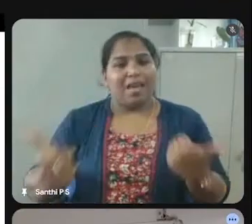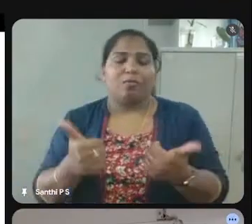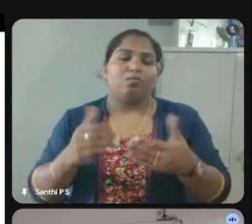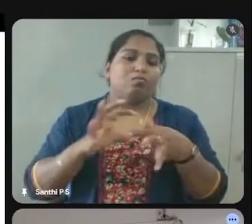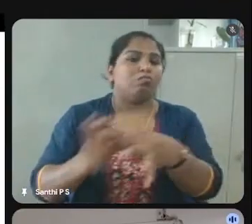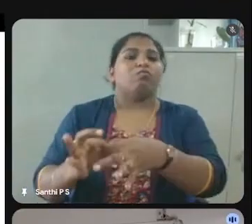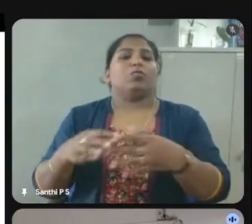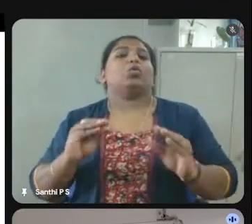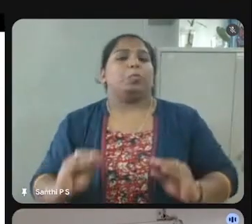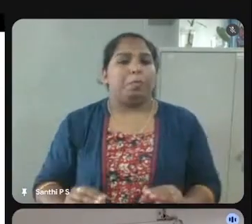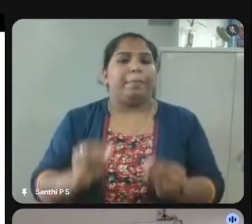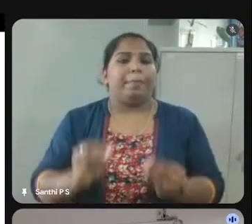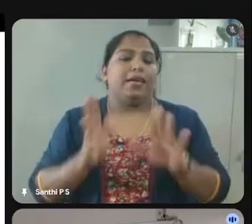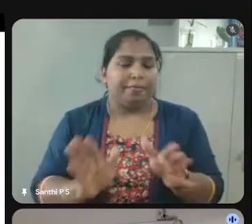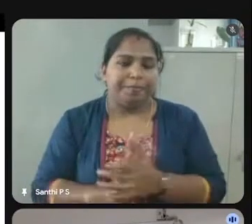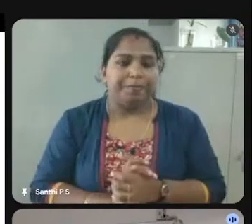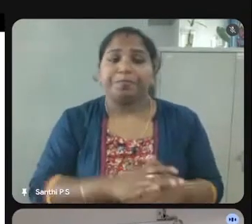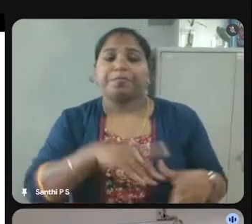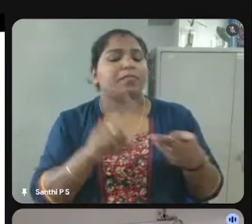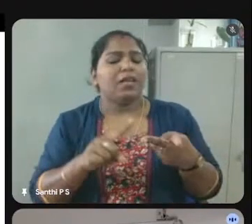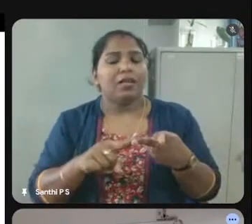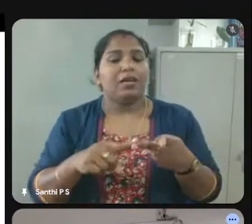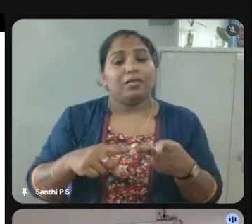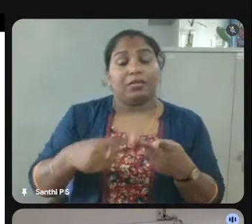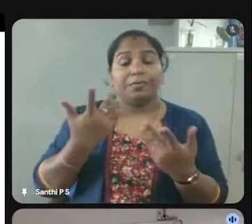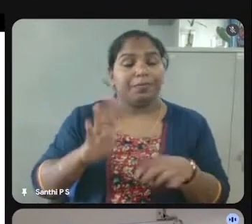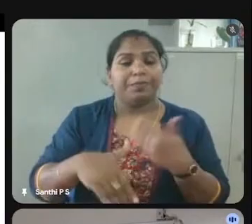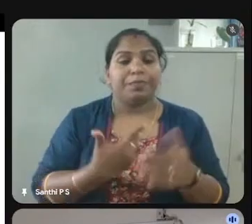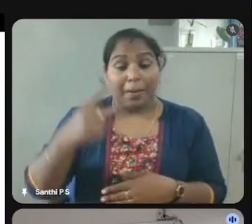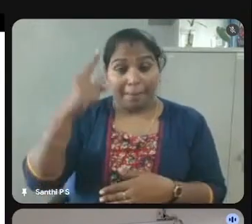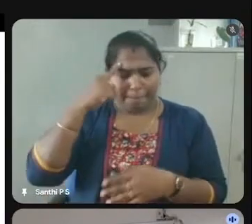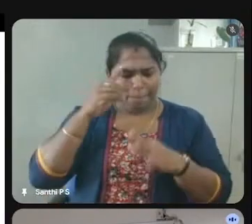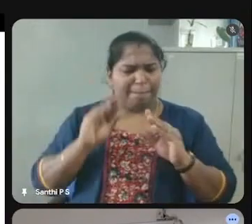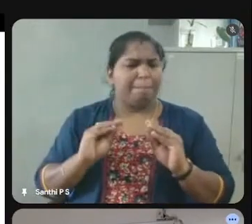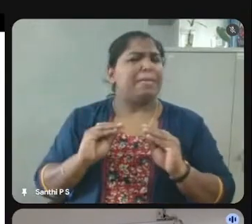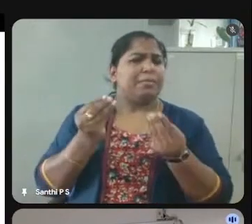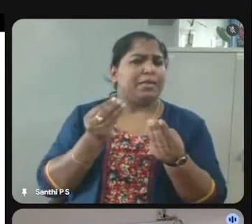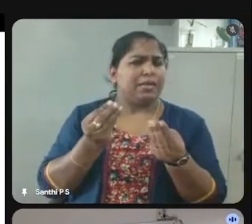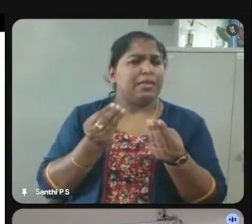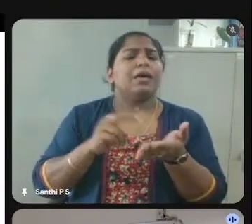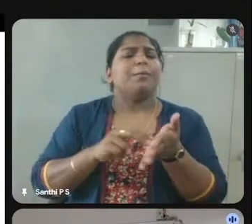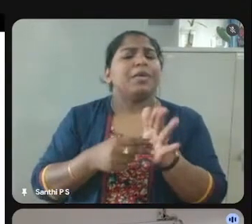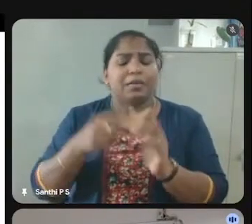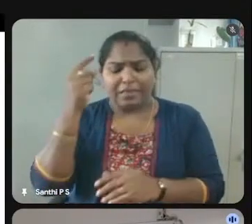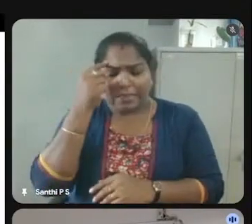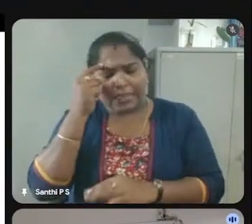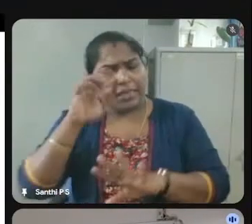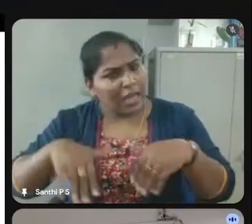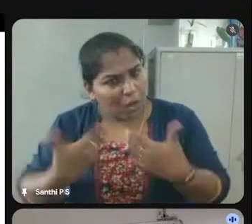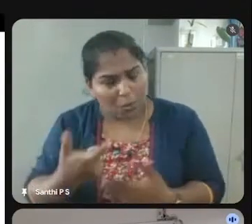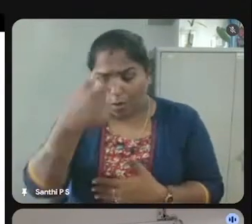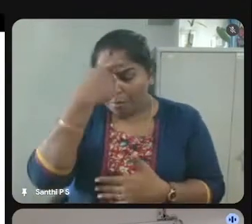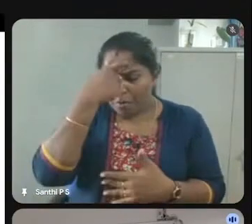തന്നെയാണ്. രണ്ടാമത്തത് മാനസികമായ ക്ഷേമം. അതായത് നമ്മൾ എങ്ങനെയൊക്കെ ചിന്തിക്കുന്നു, അതുപോലെ തന്നെ പ്രശ്നങ്ങളോട് നമ്മൾ